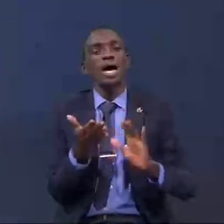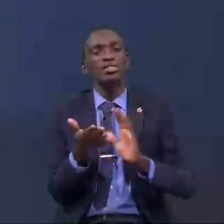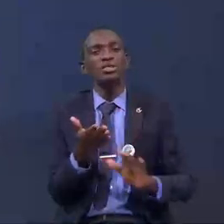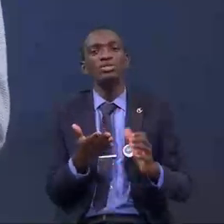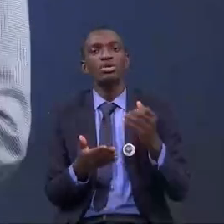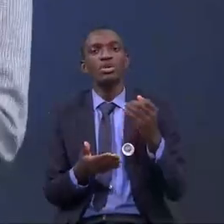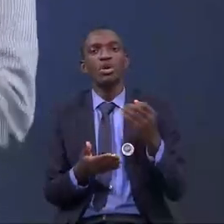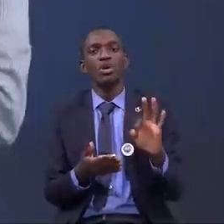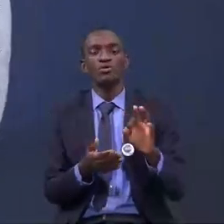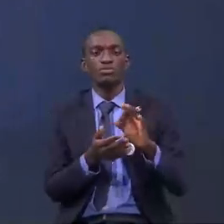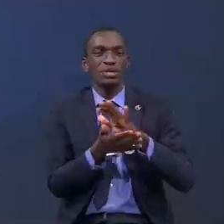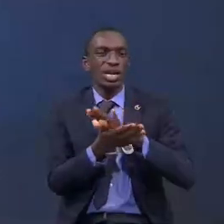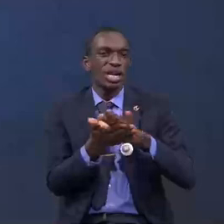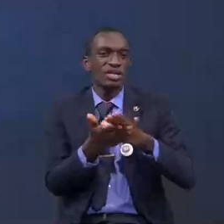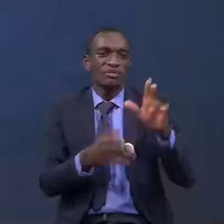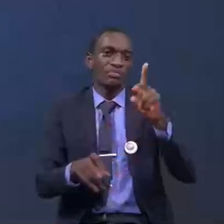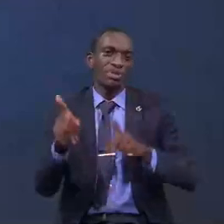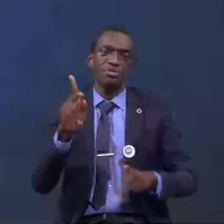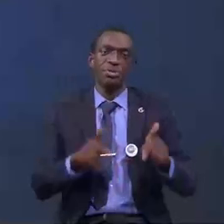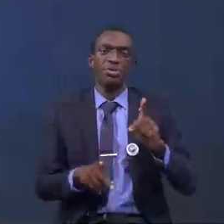pour le peuple pardonné, purigé.